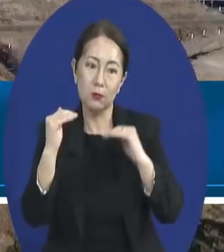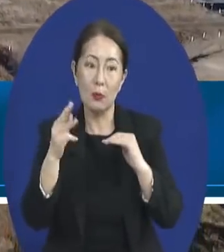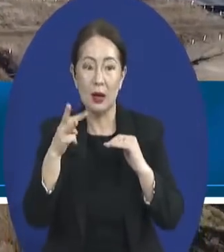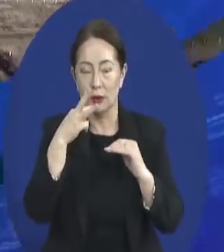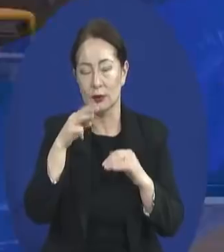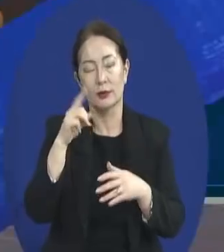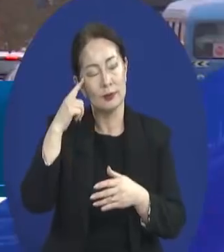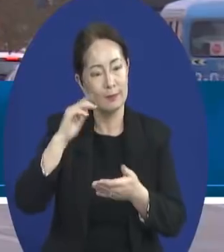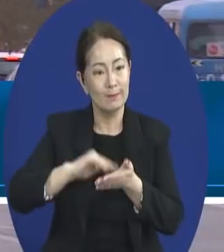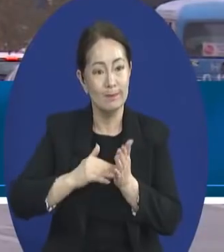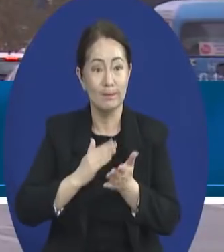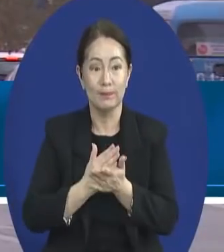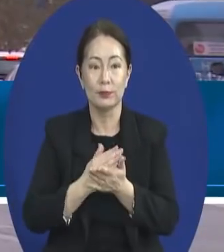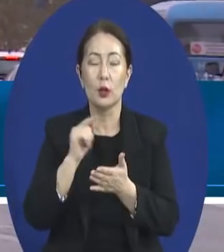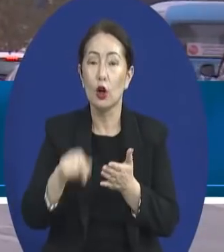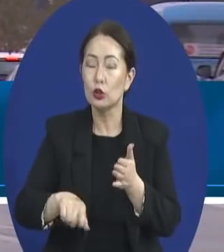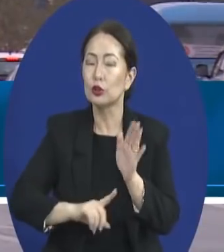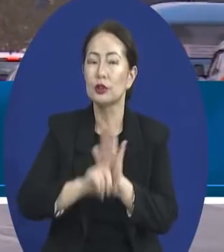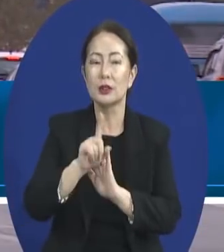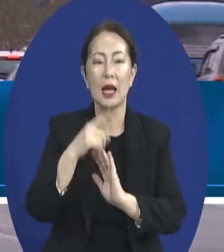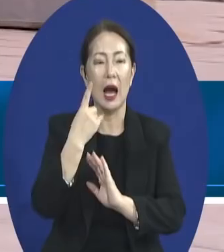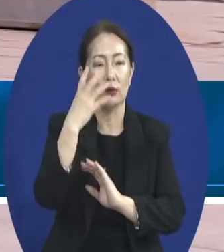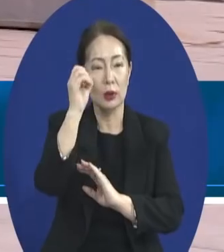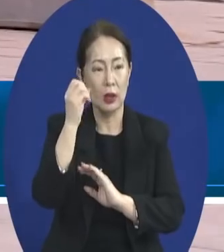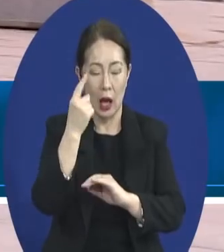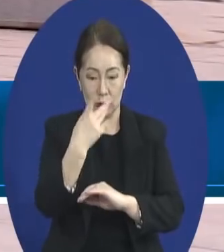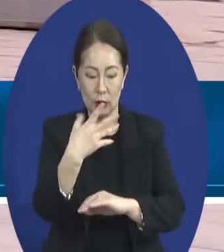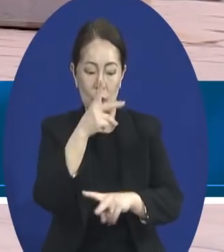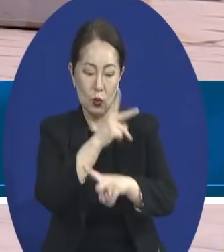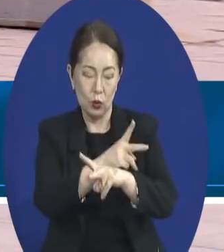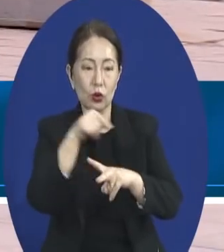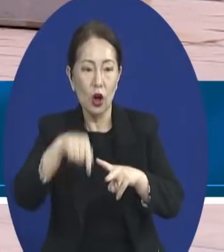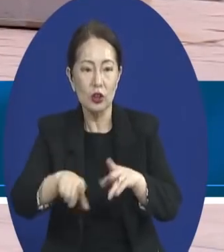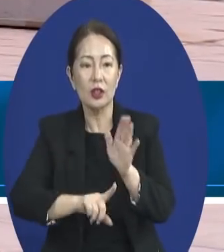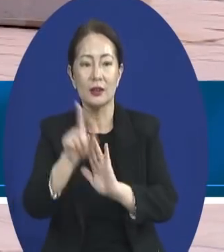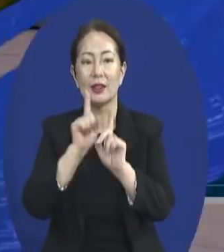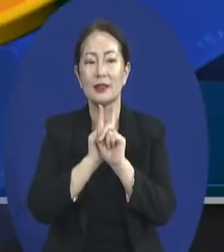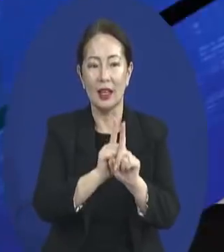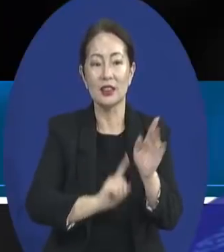байна. Өнөөдрөөс эхлэн 15% хүчин төгөлдөр мөрдөгдөж эхэллээ.